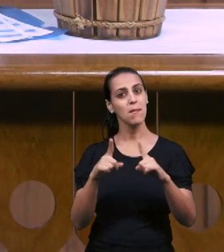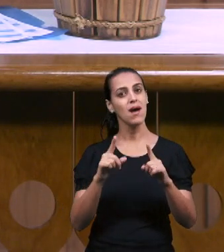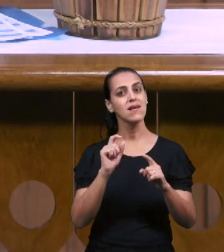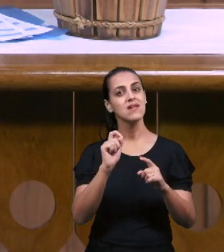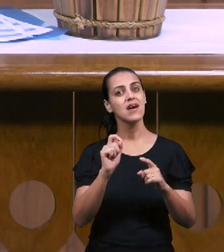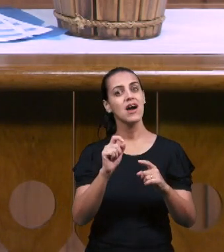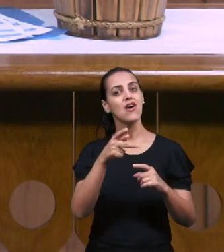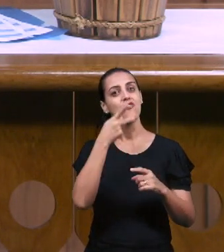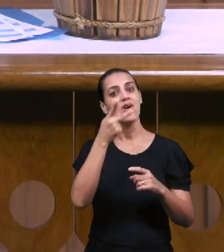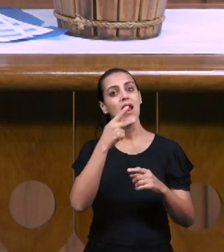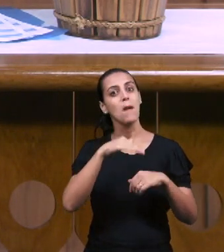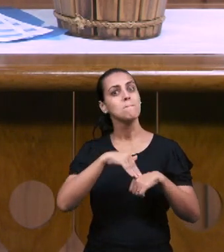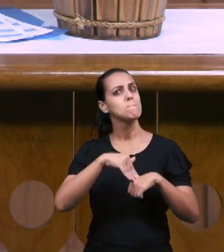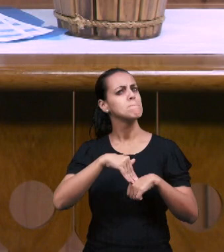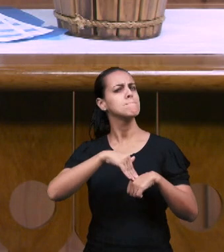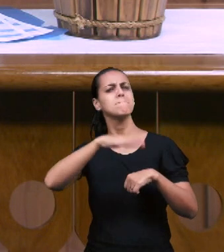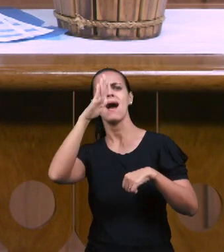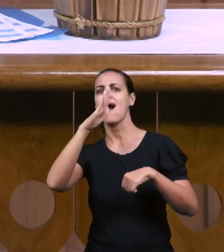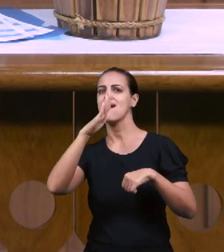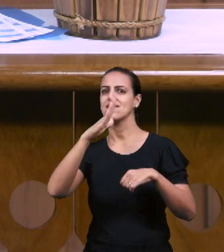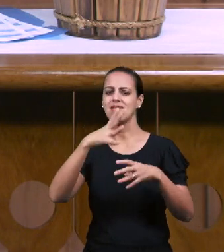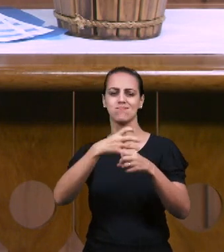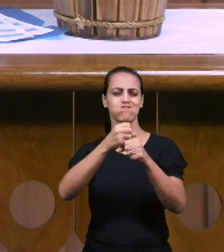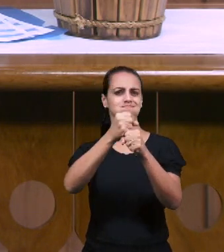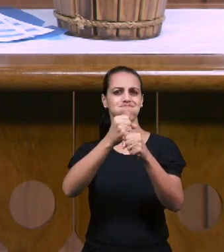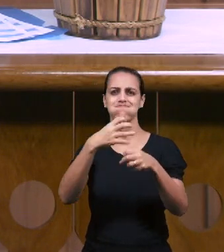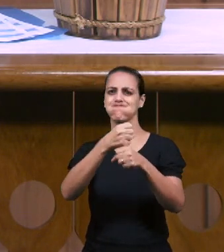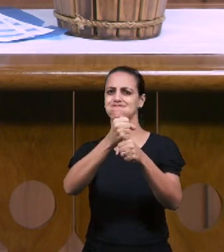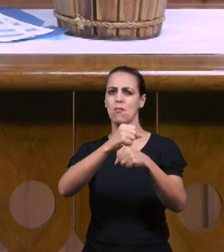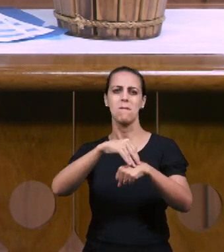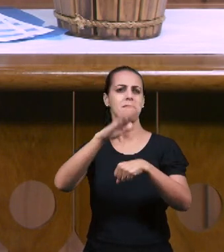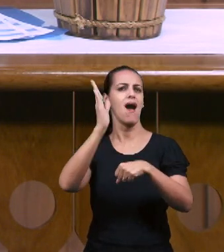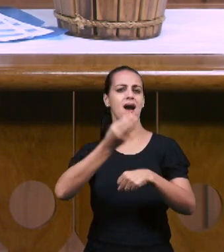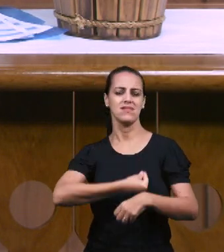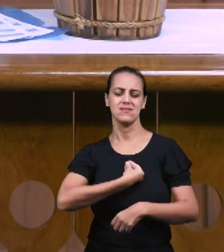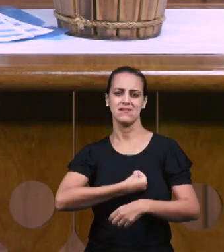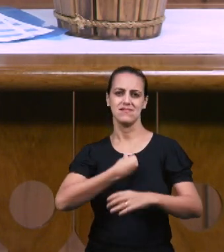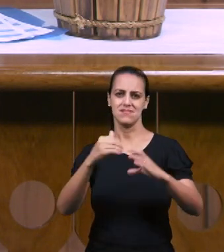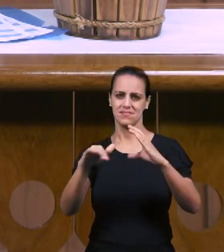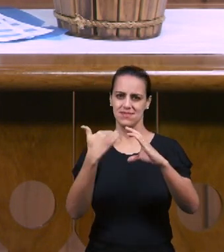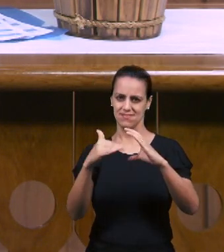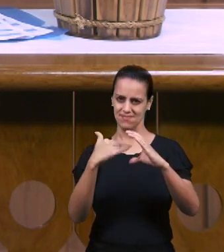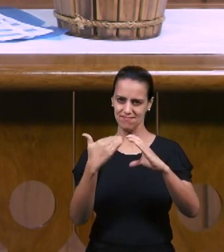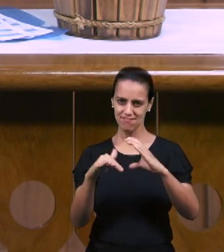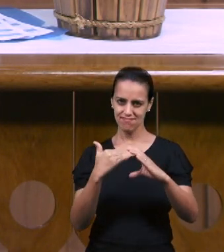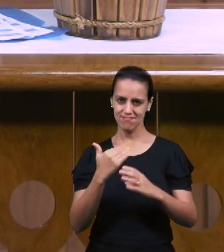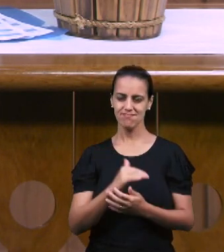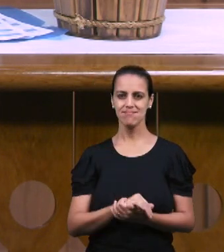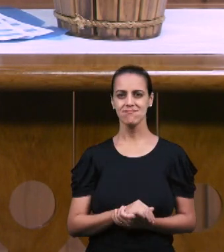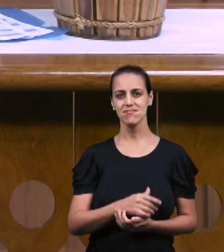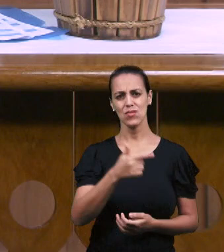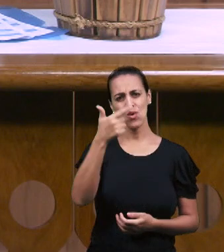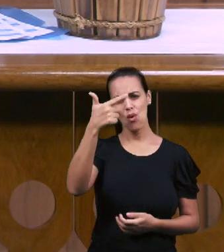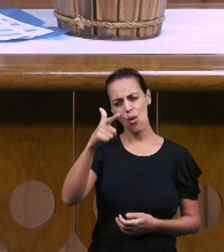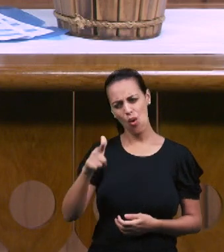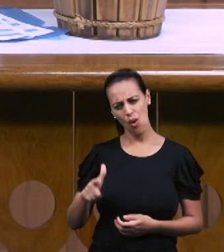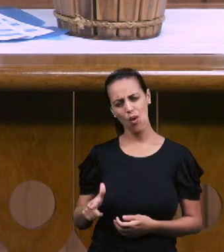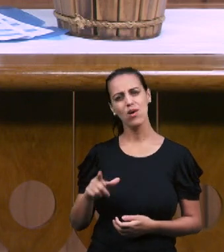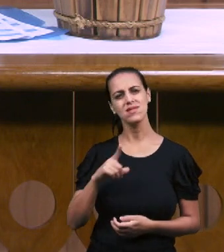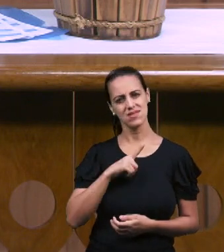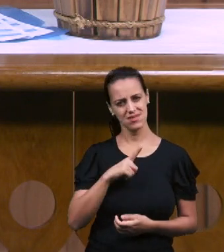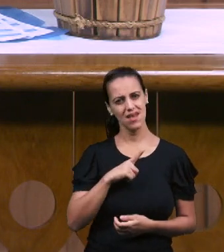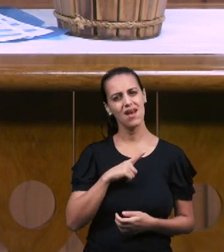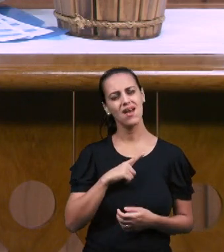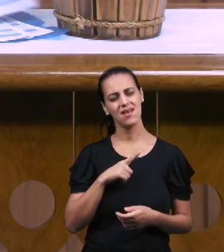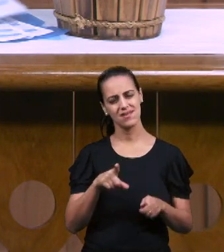églises, de plus grand volume de participation, des églises des pays, des pasteurs. Et d'autres peuvent